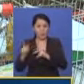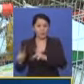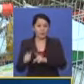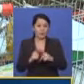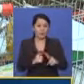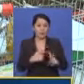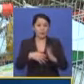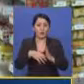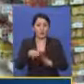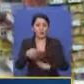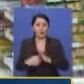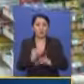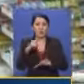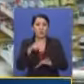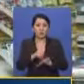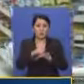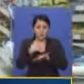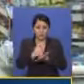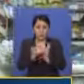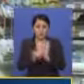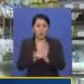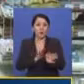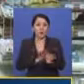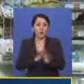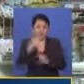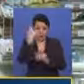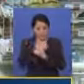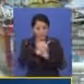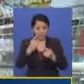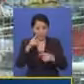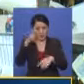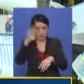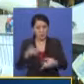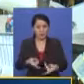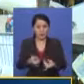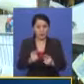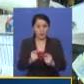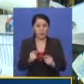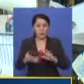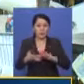пысықтау үшін арналған. Жаңа құжатты рәсімдеу жайындағы толық ақпаратты мемлекеттік кірістер